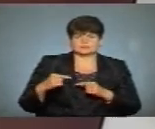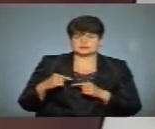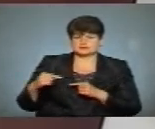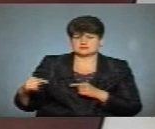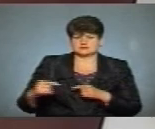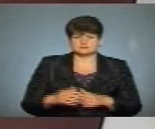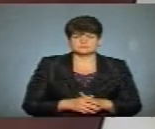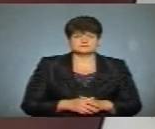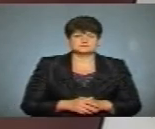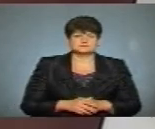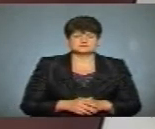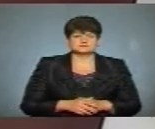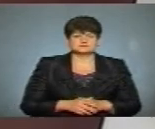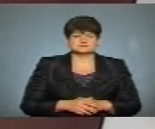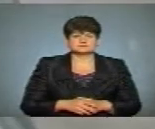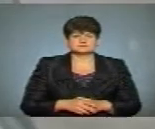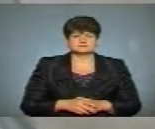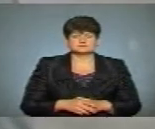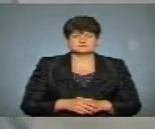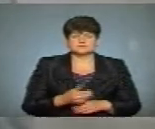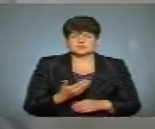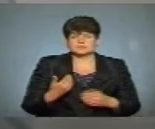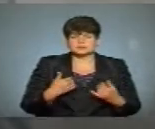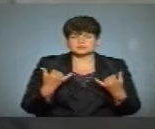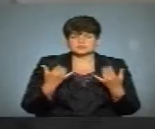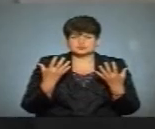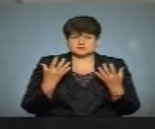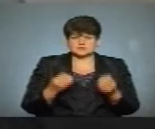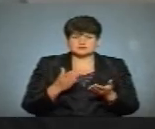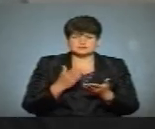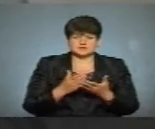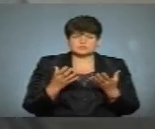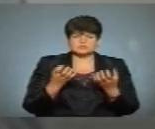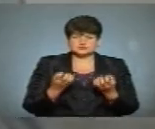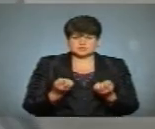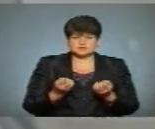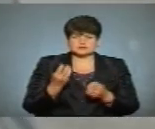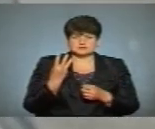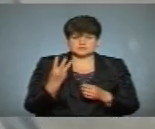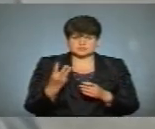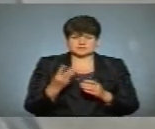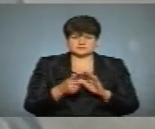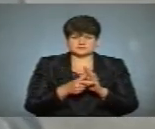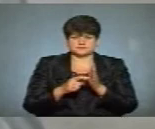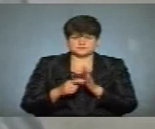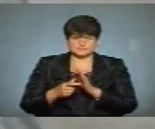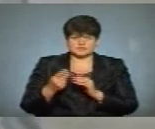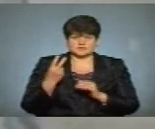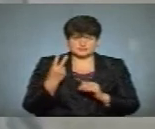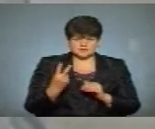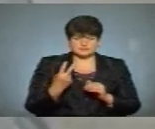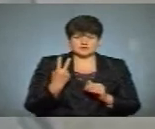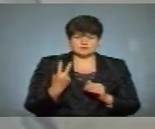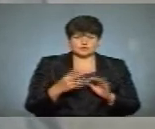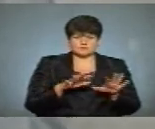розповідає Ярослав Чайківський. Ми на сьогоднішній день маємо ще три палати, тобто дві